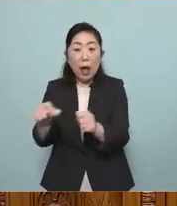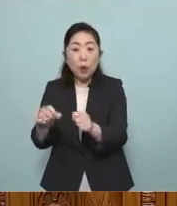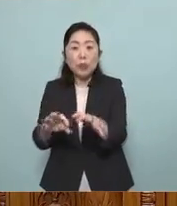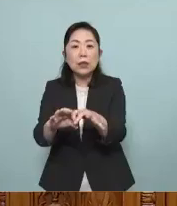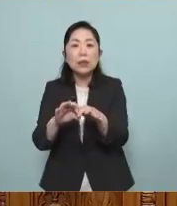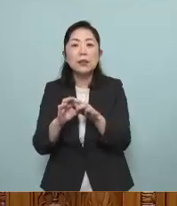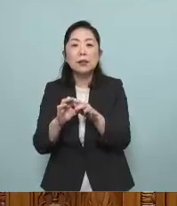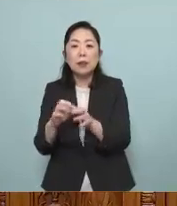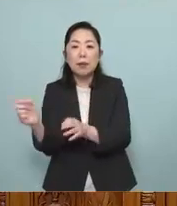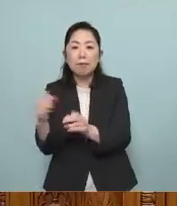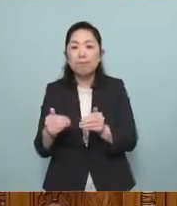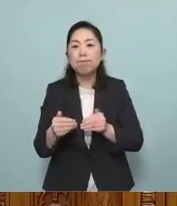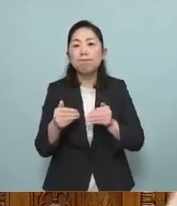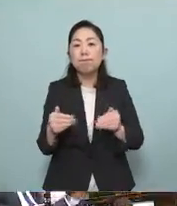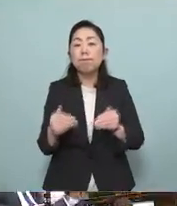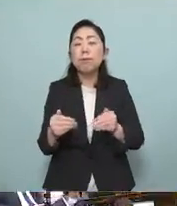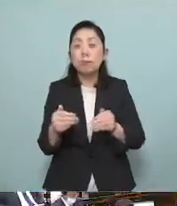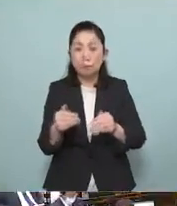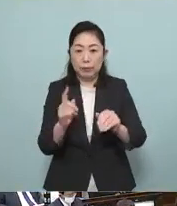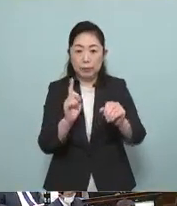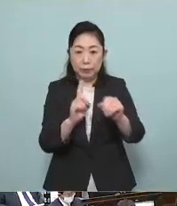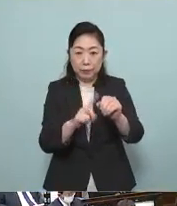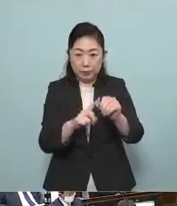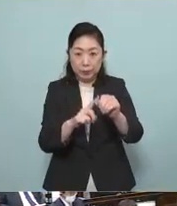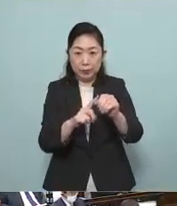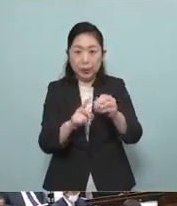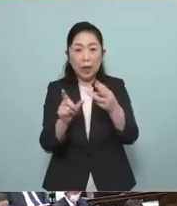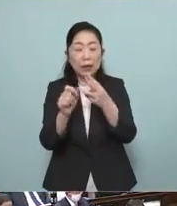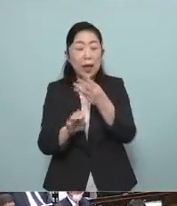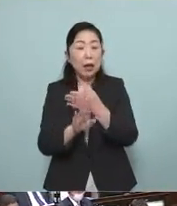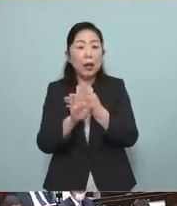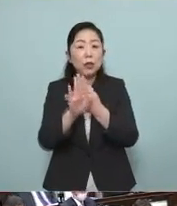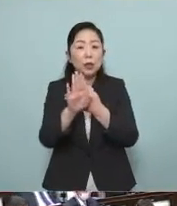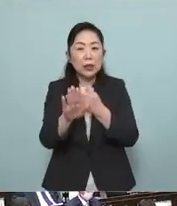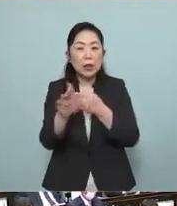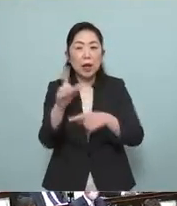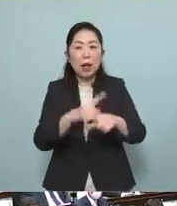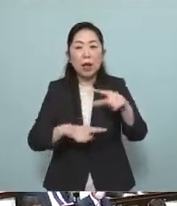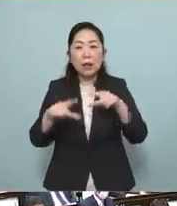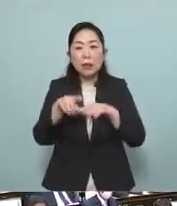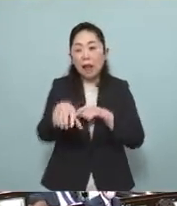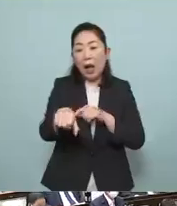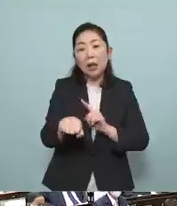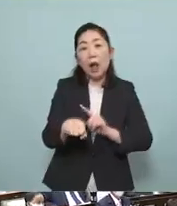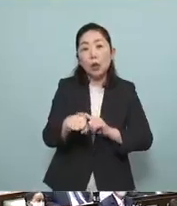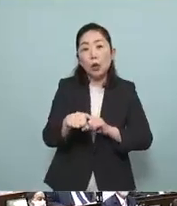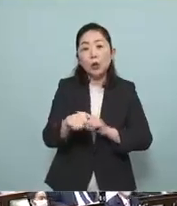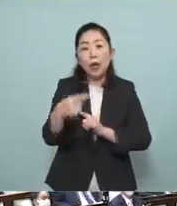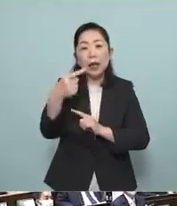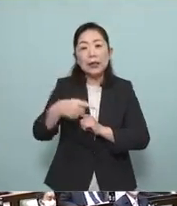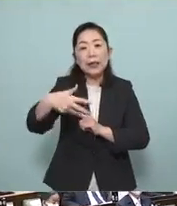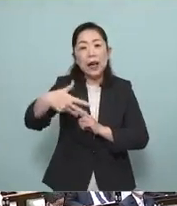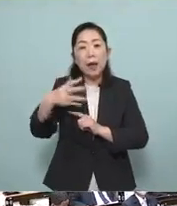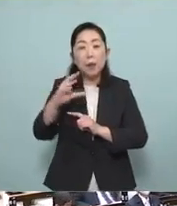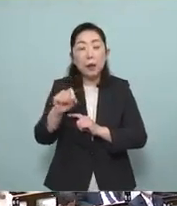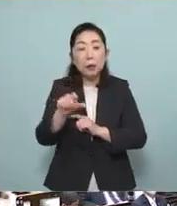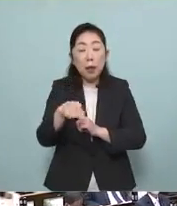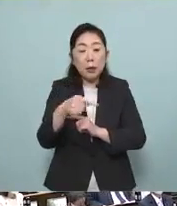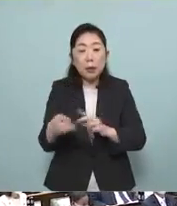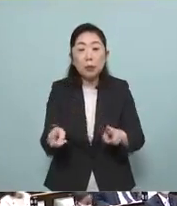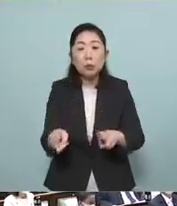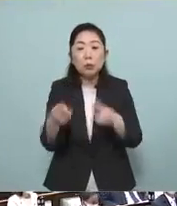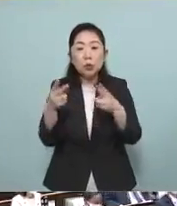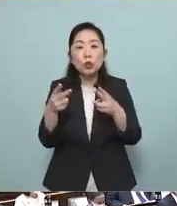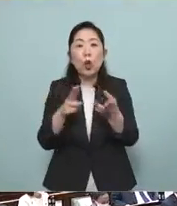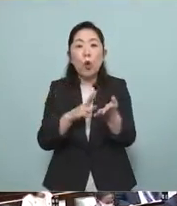ペースアップさせます。3月以降は、追加確保した1800万人分のワクチン